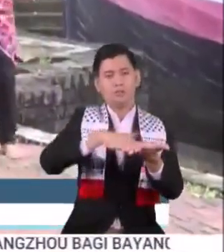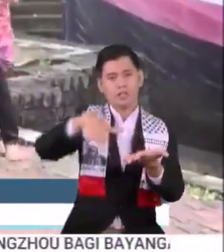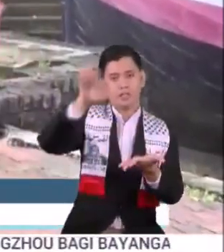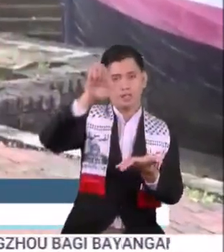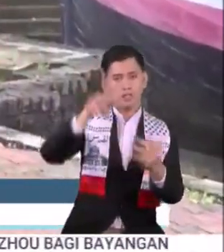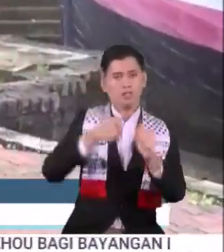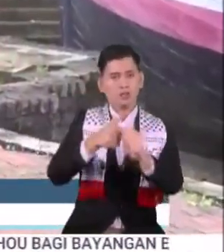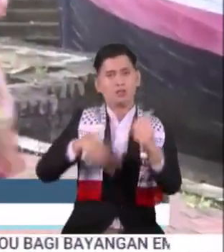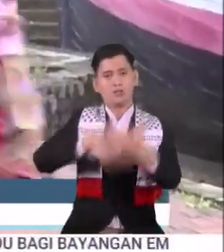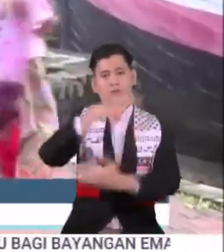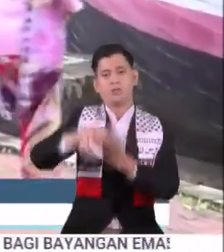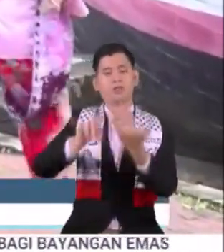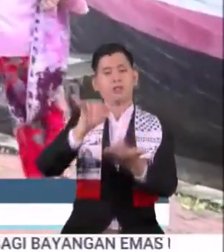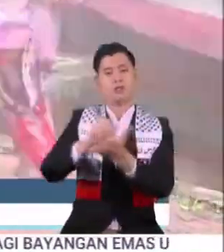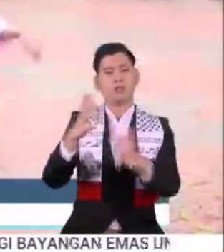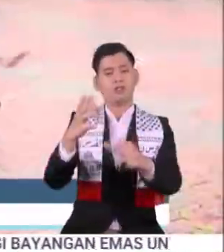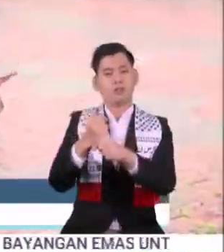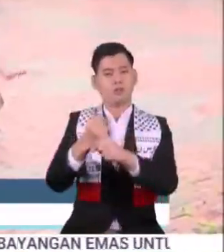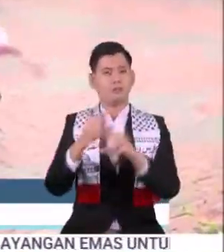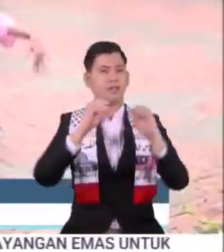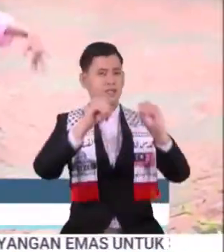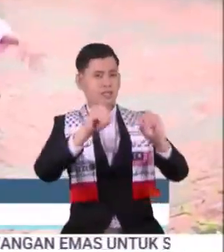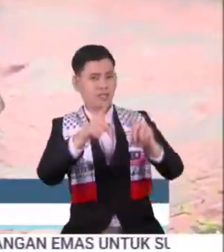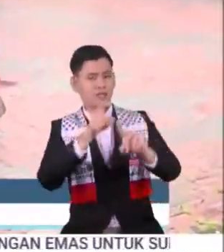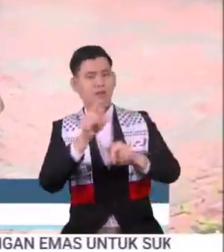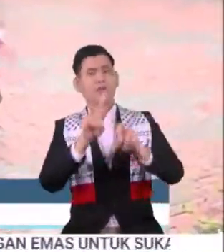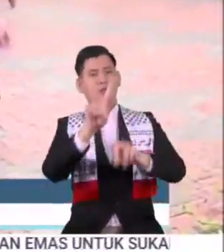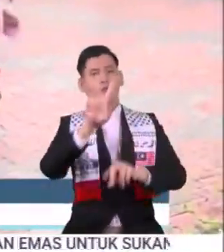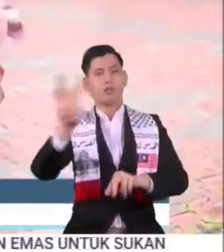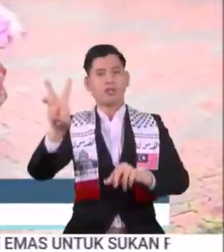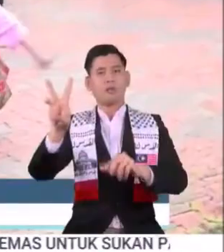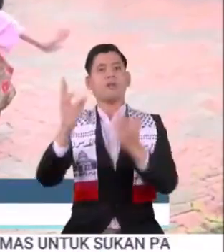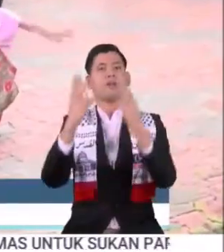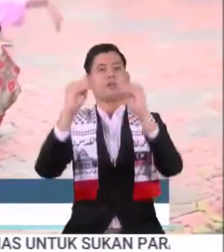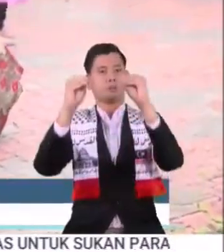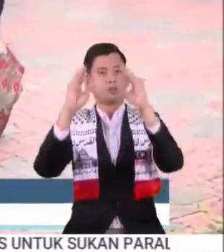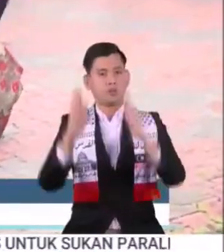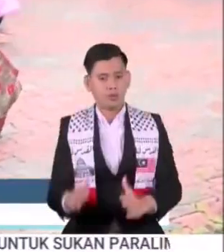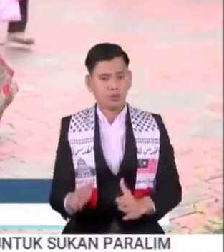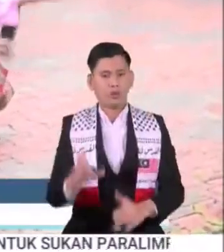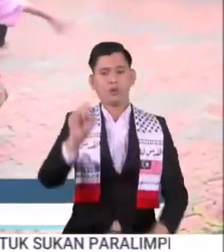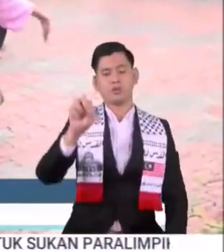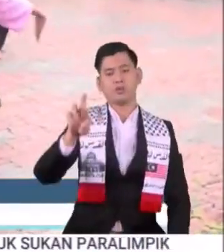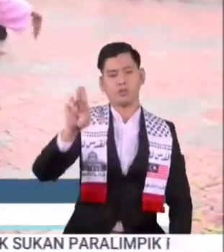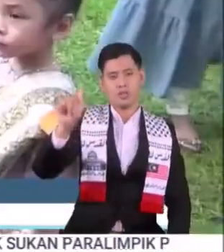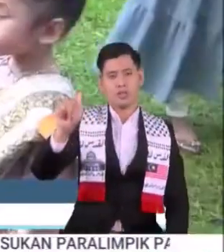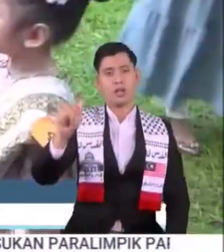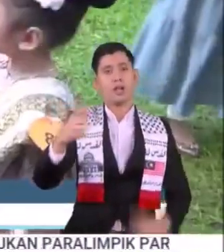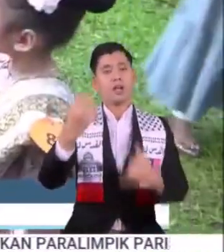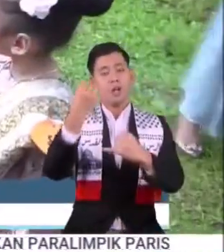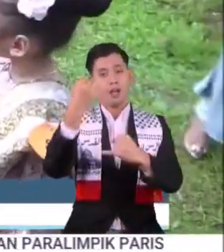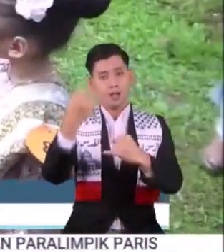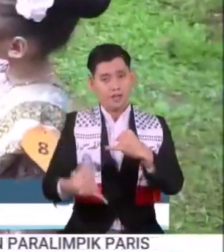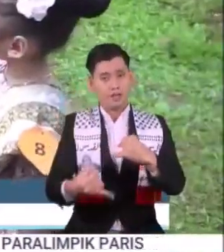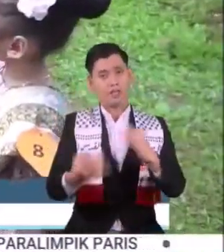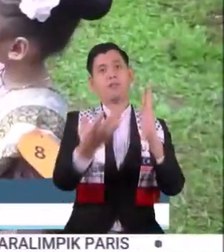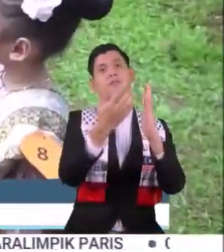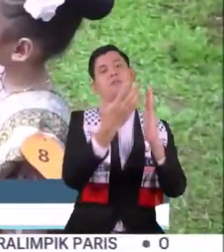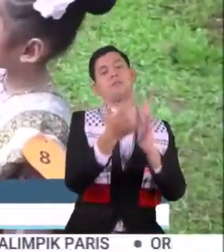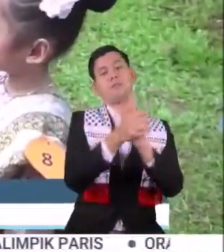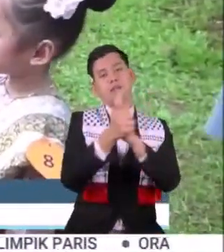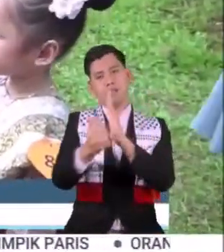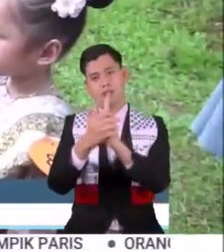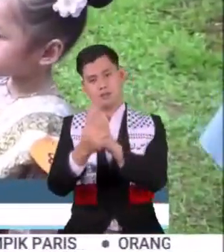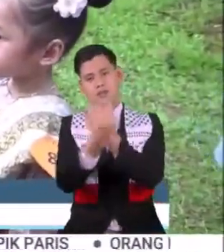tersebut mereka mendapat sentuhan tenaga pengajar daripada 26 guru Sutera yang akhirnya bakat-bakat yang tersedia ini akan